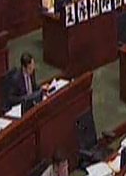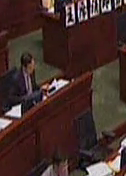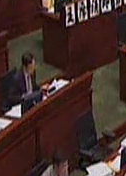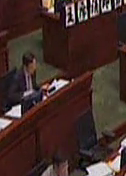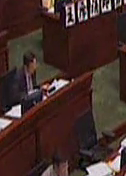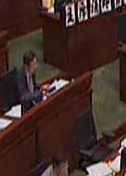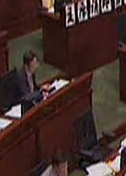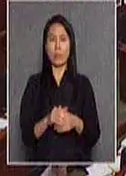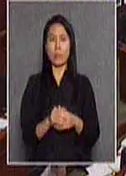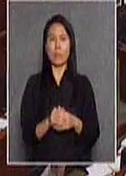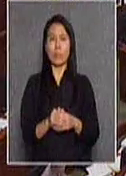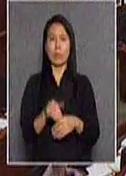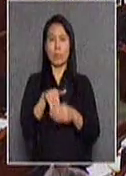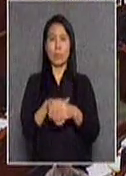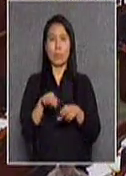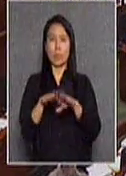開始表決。